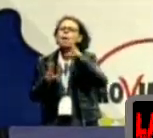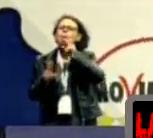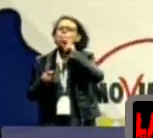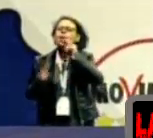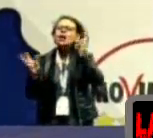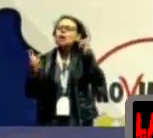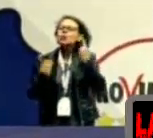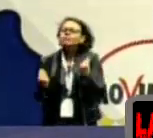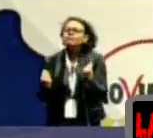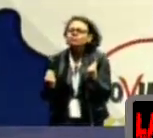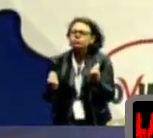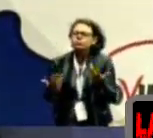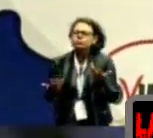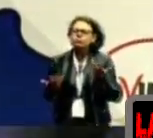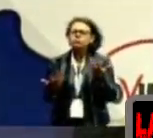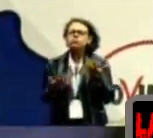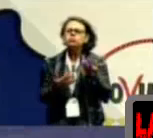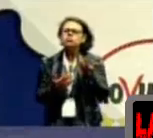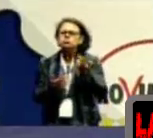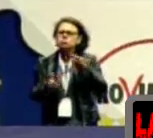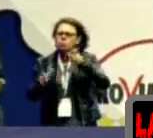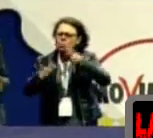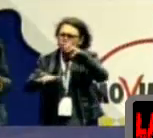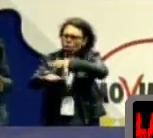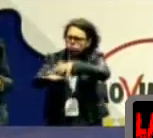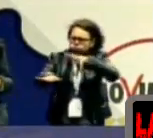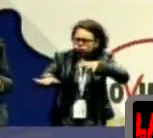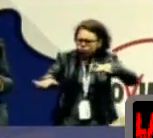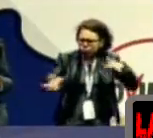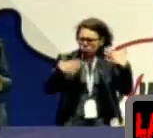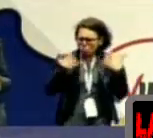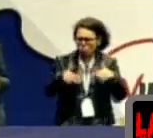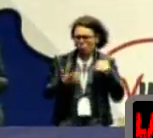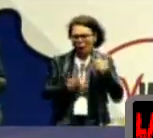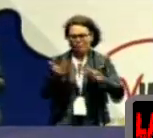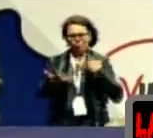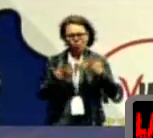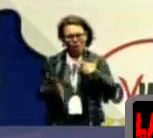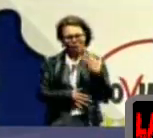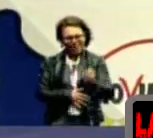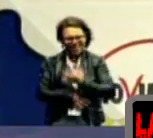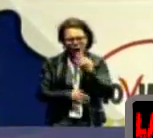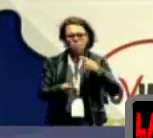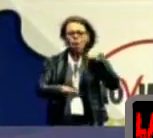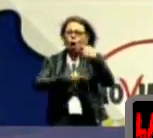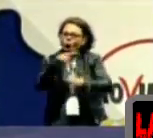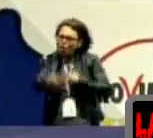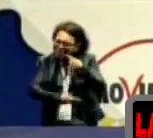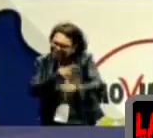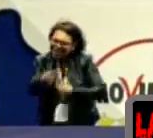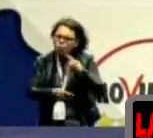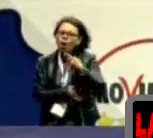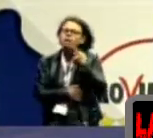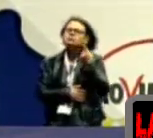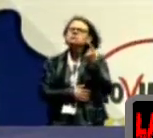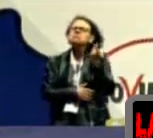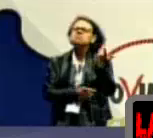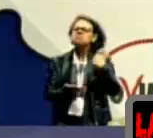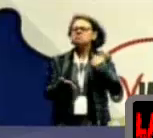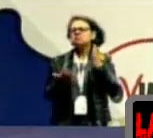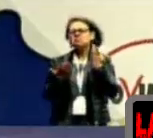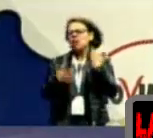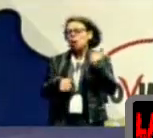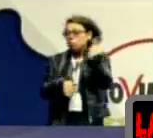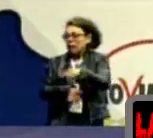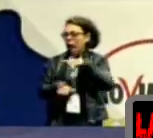a tante persone È sempre un'emozione continua ad esserlo e speriamo lo sia sempre e non ci abitueremo mai cosa